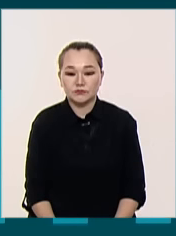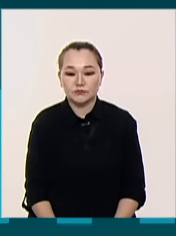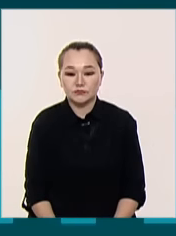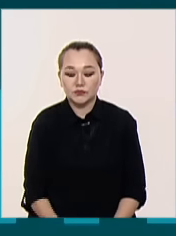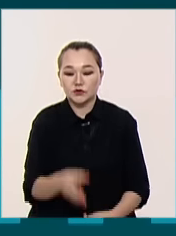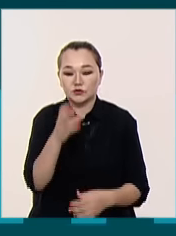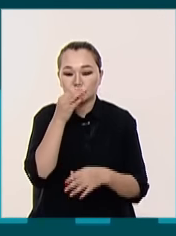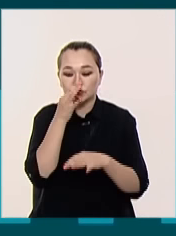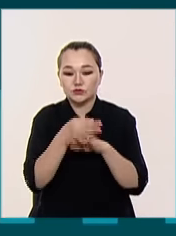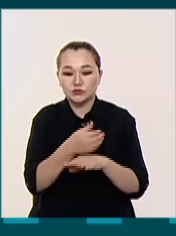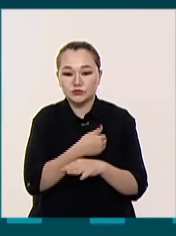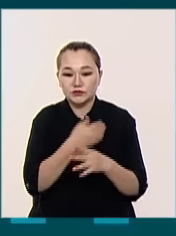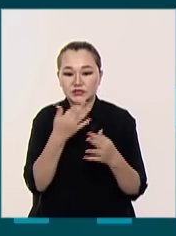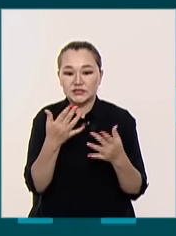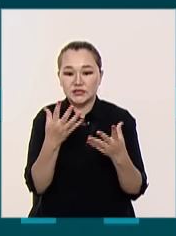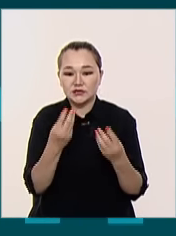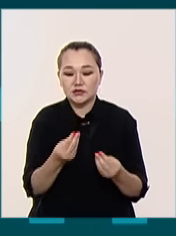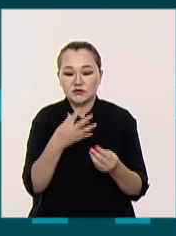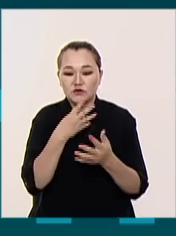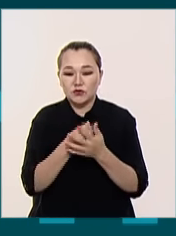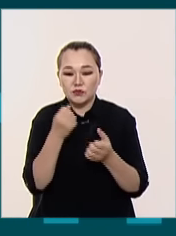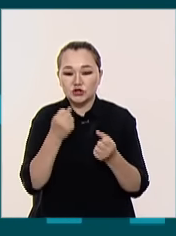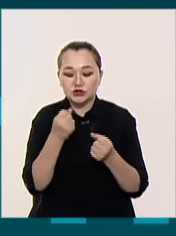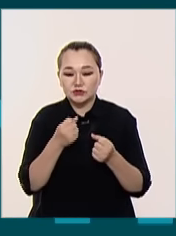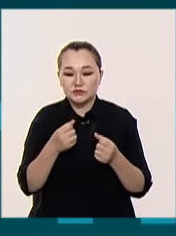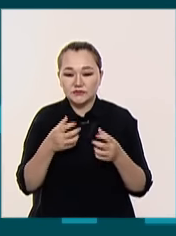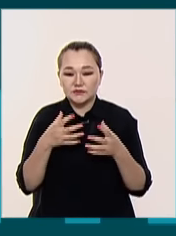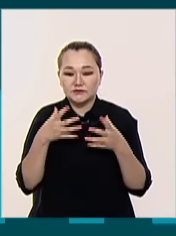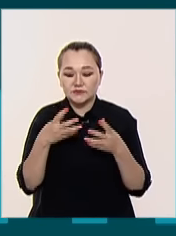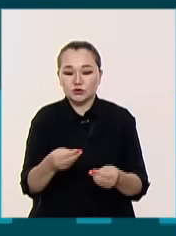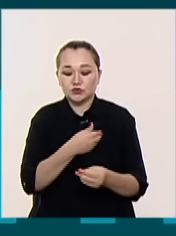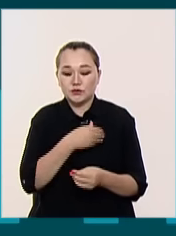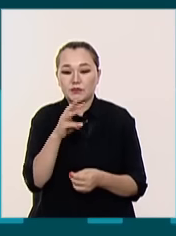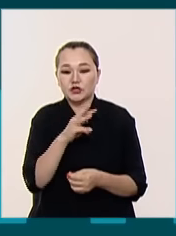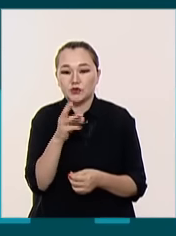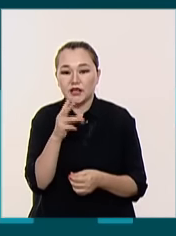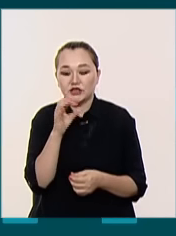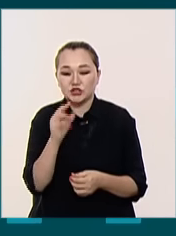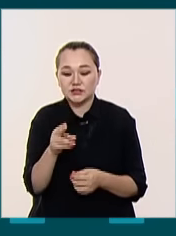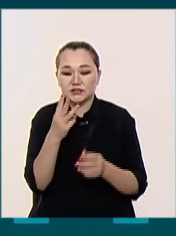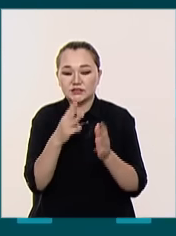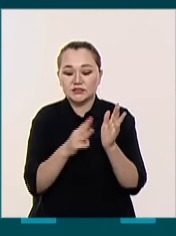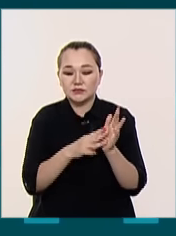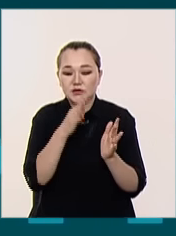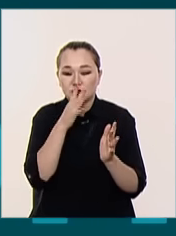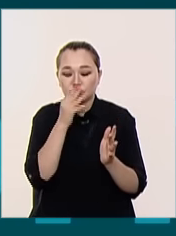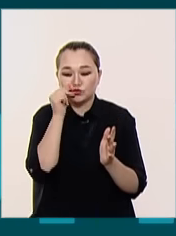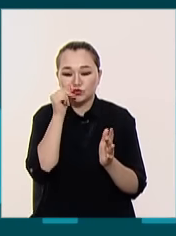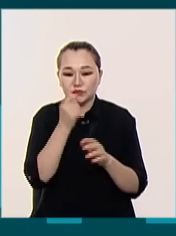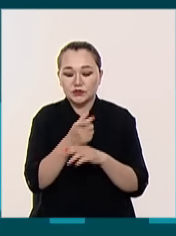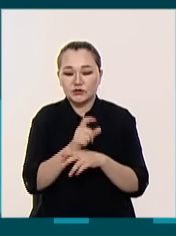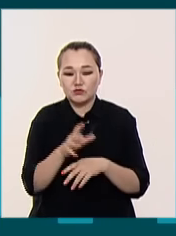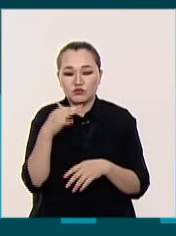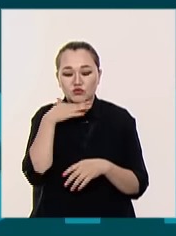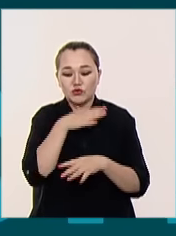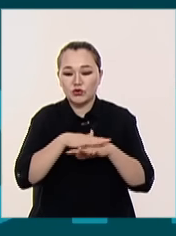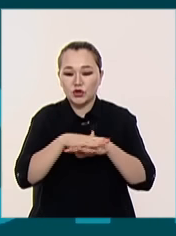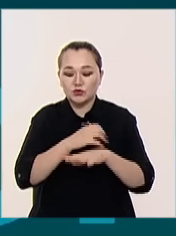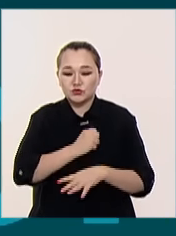Айта кетсек, осыдан бірер күн бұрын жылқыны өз көлігімен басып өтпек болған Междуреченск ауылының 38 жастағы тұрғынның әрекеті көпшіліктің ашуын